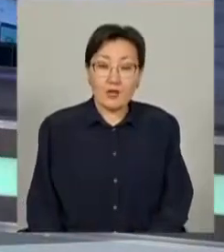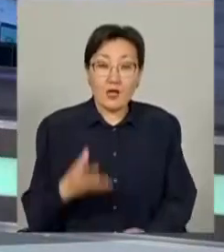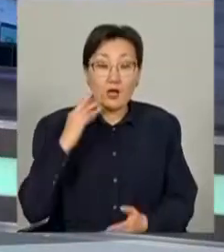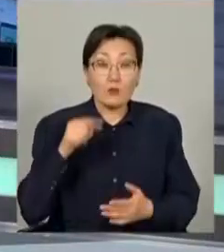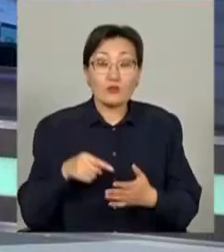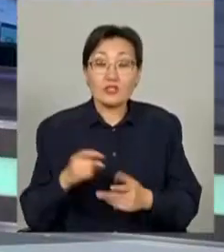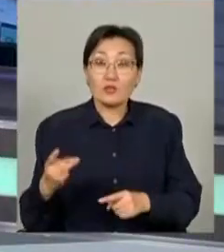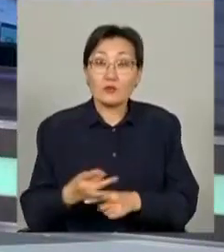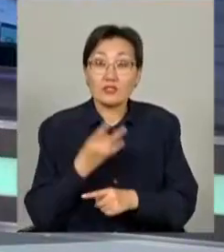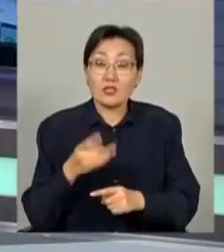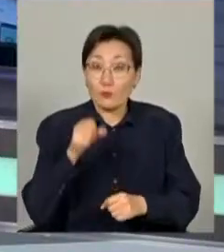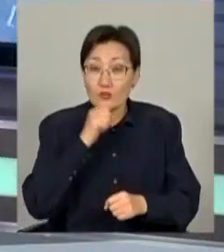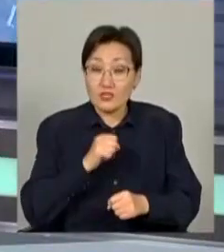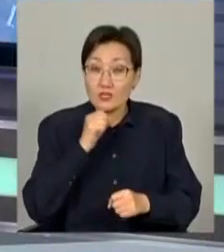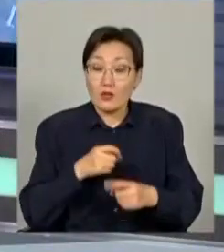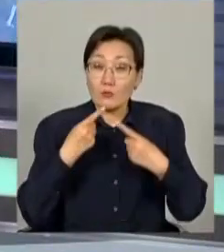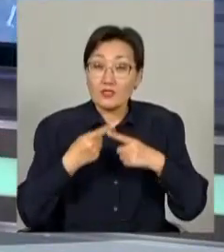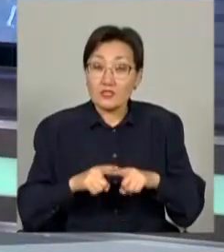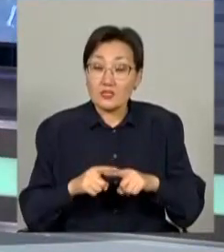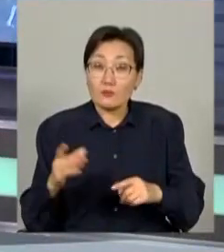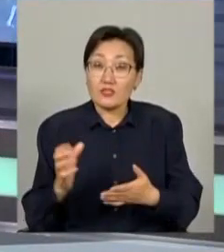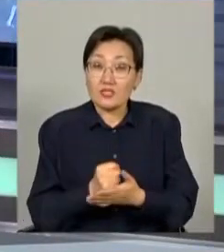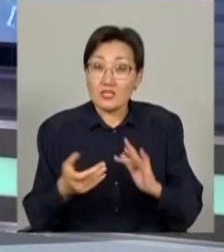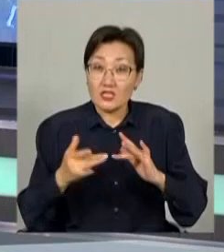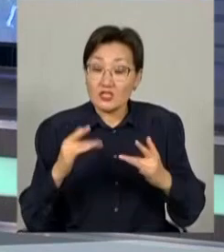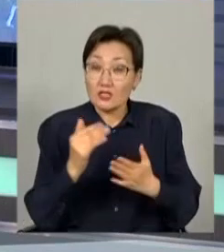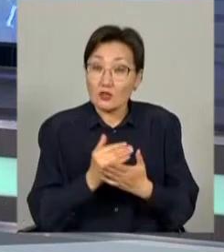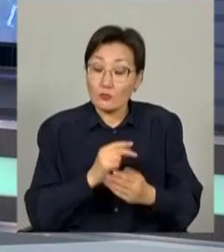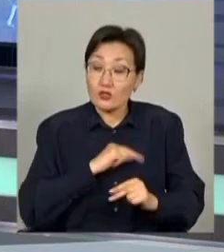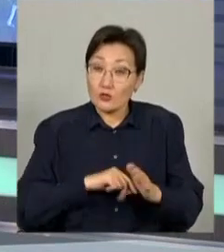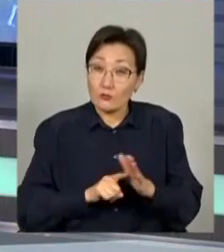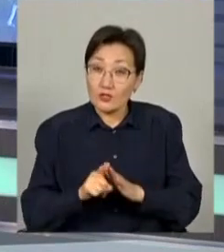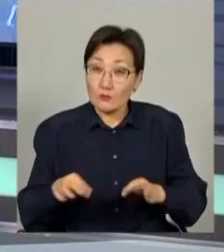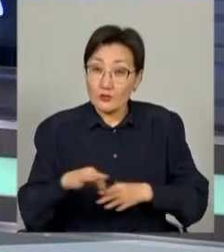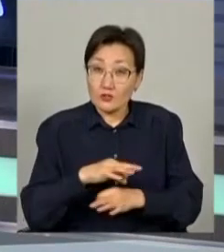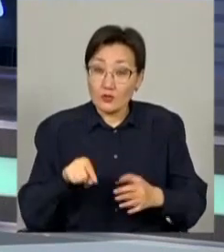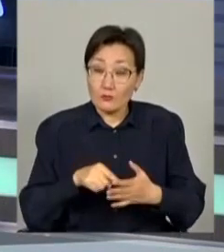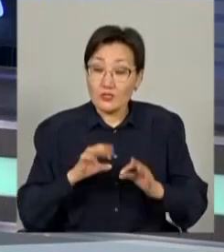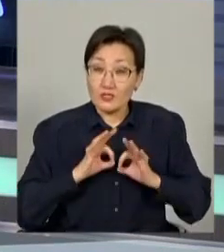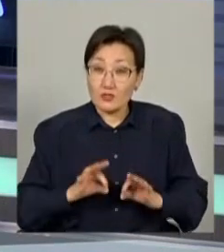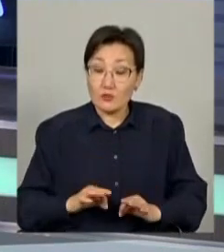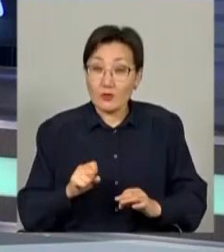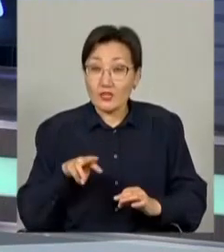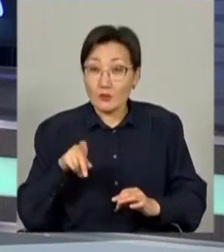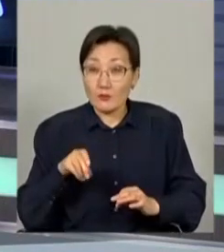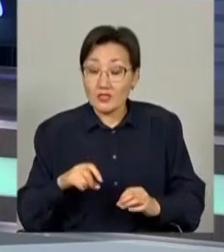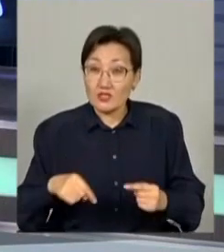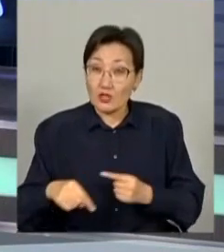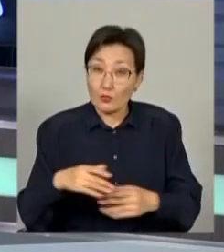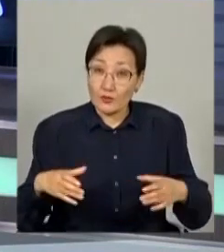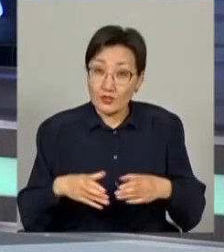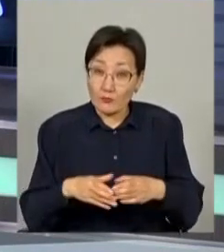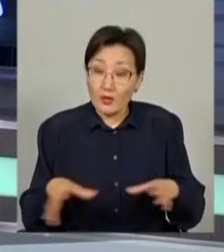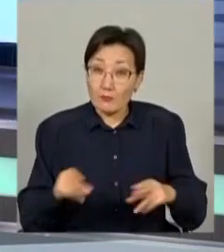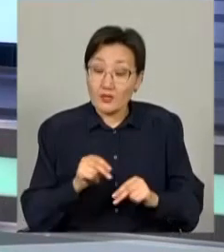Алматыда алғаш рет ұрланған техникаларды анықтайтын сайт іске қосылды. Жобаны қалалық прокуратура мен Атамекен кәсіпкерлер палатасы